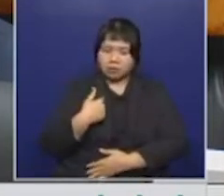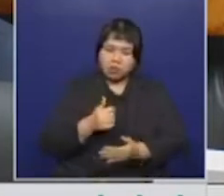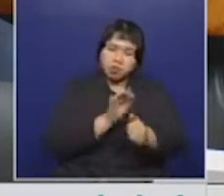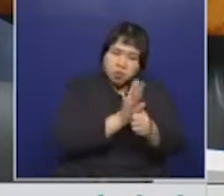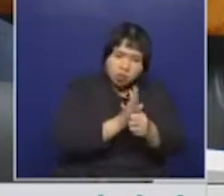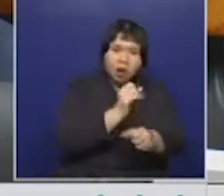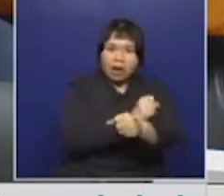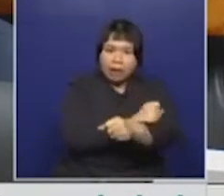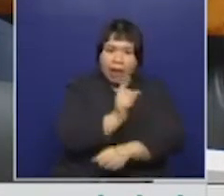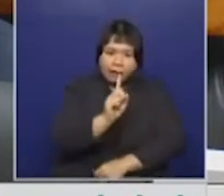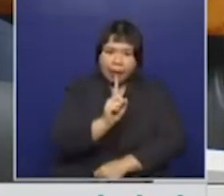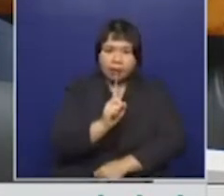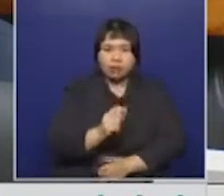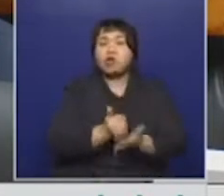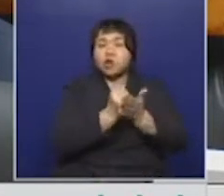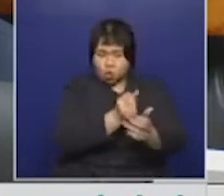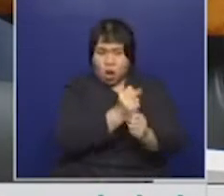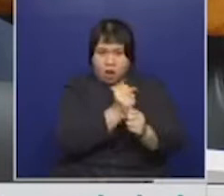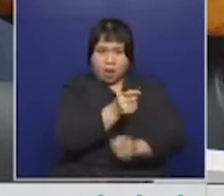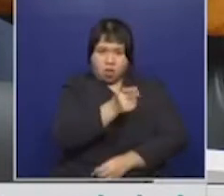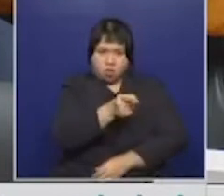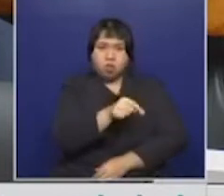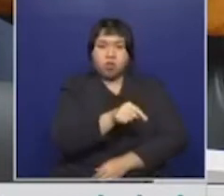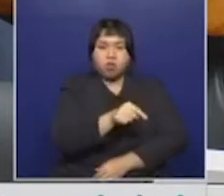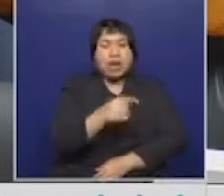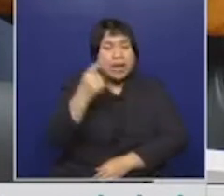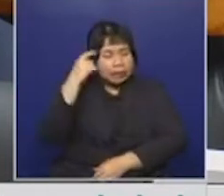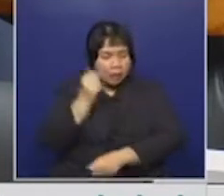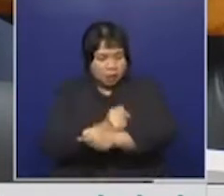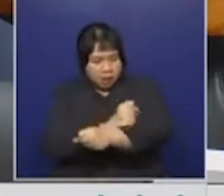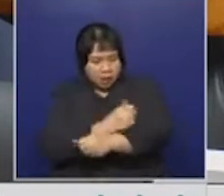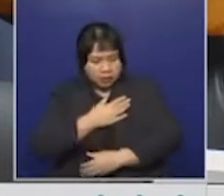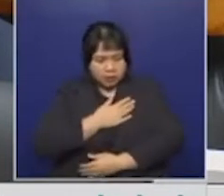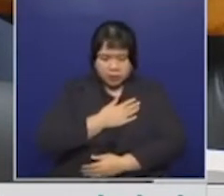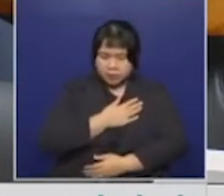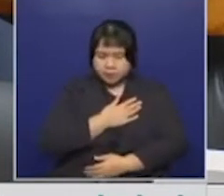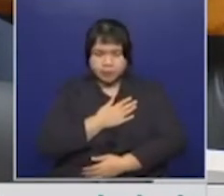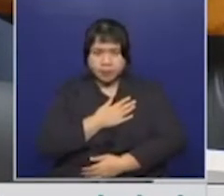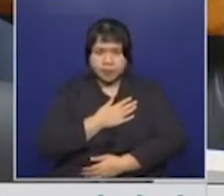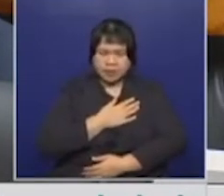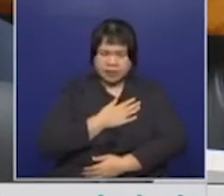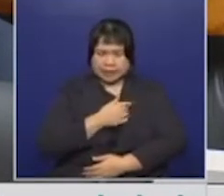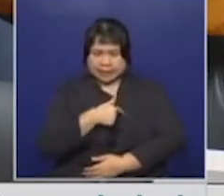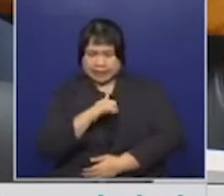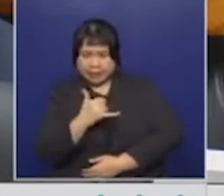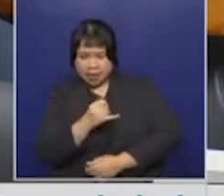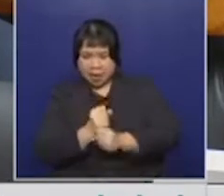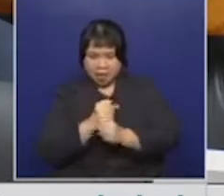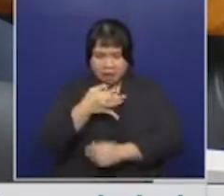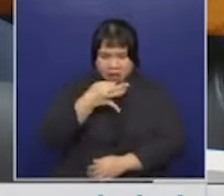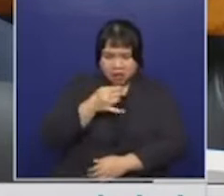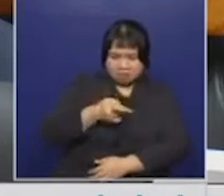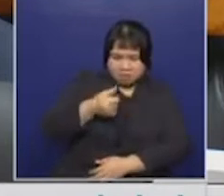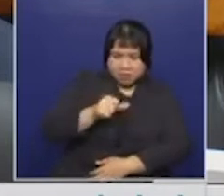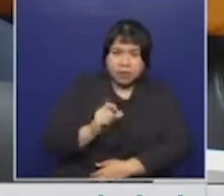ที่ดีที่สุดคือการรักษางานเชื่อว่าแรงงานหลายคนกังวลมากที่สุดตอนนี้ก็คือความไม่มั่นคงในอาชีพการงาน